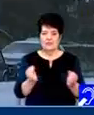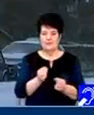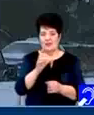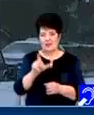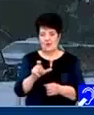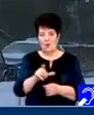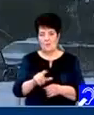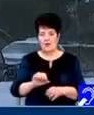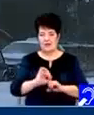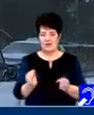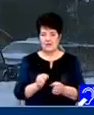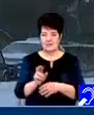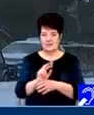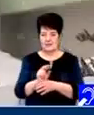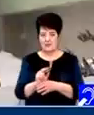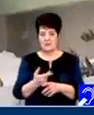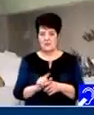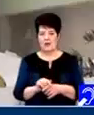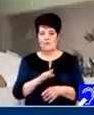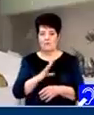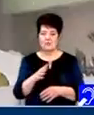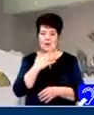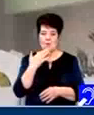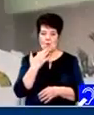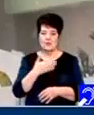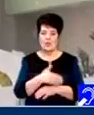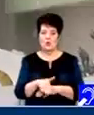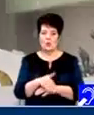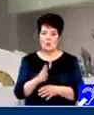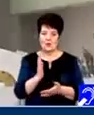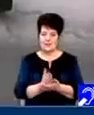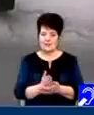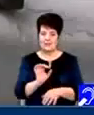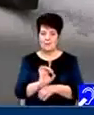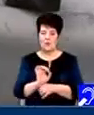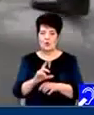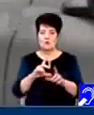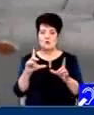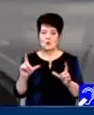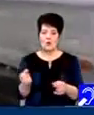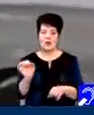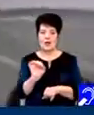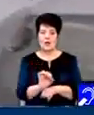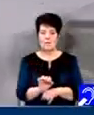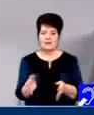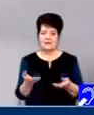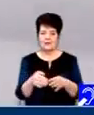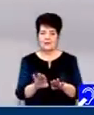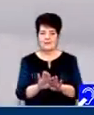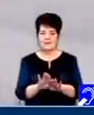de arbori, zboruri a fost anulate în Regatul Unit. Mai multe drumuri sunt blocate și școlile din câteva regiuni au rămas astăzi